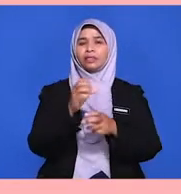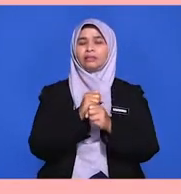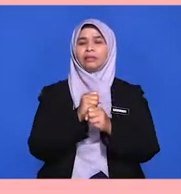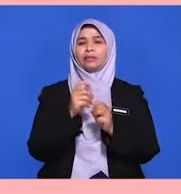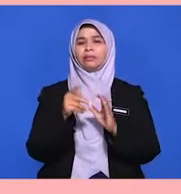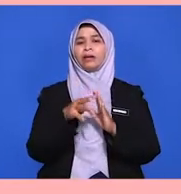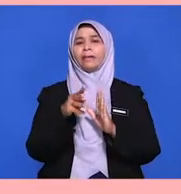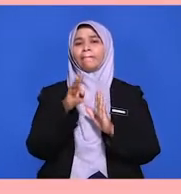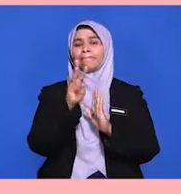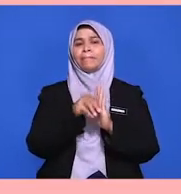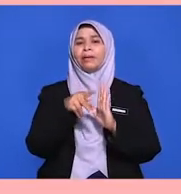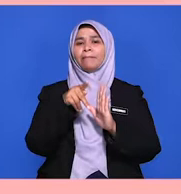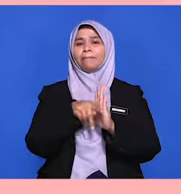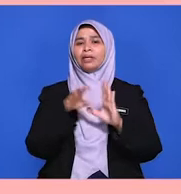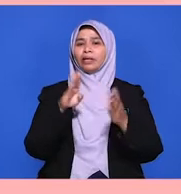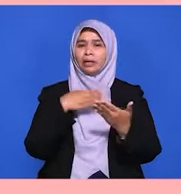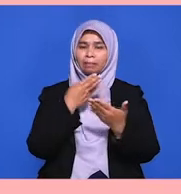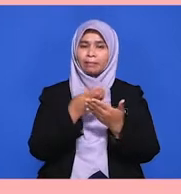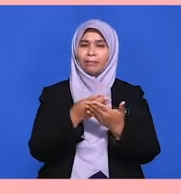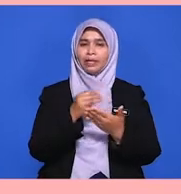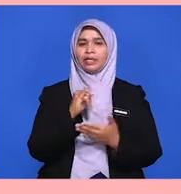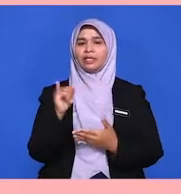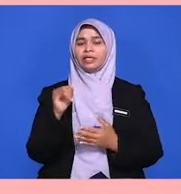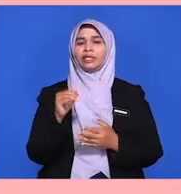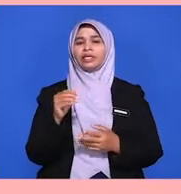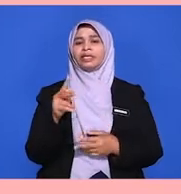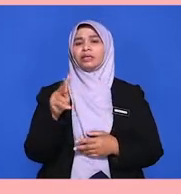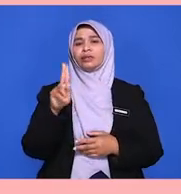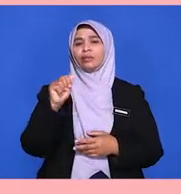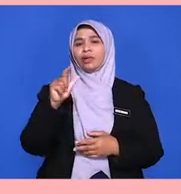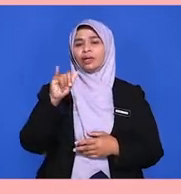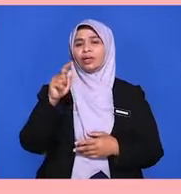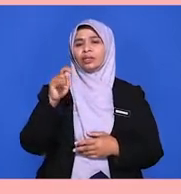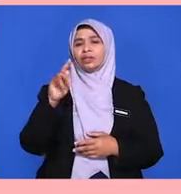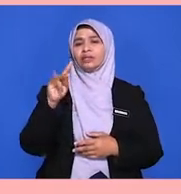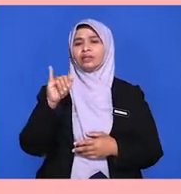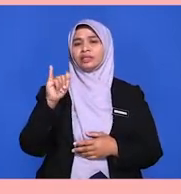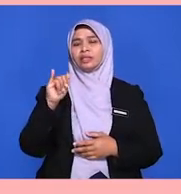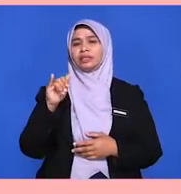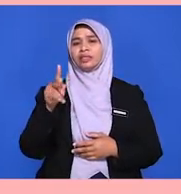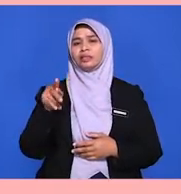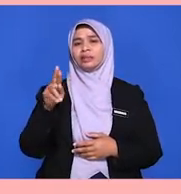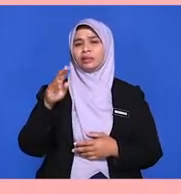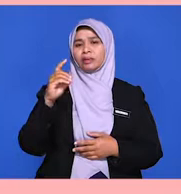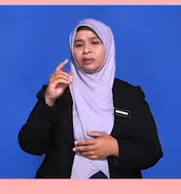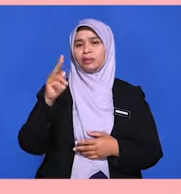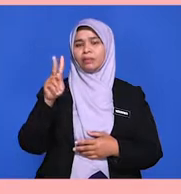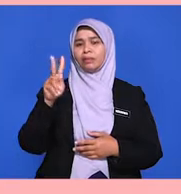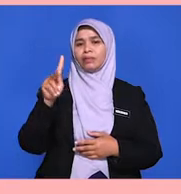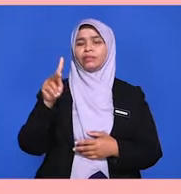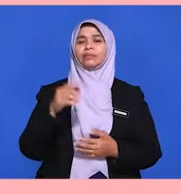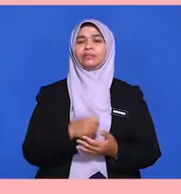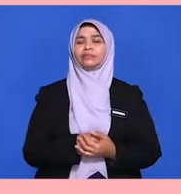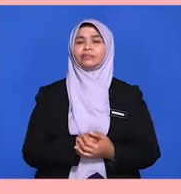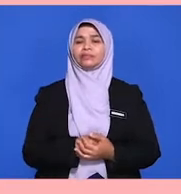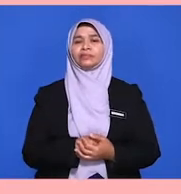persembahan, murid akan memperbaiki kualiti produk berdasarkan cadangan penambahbaikan dan